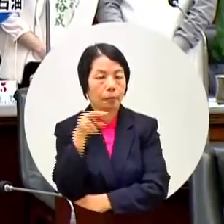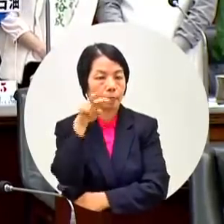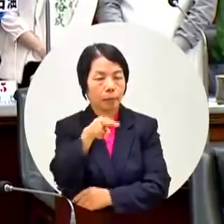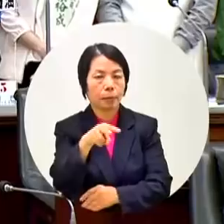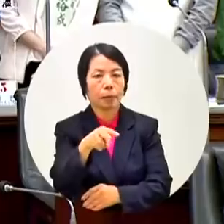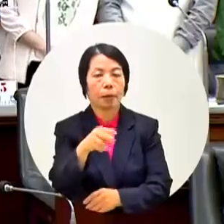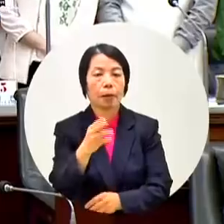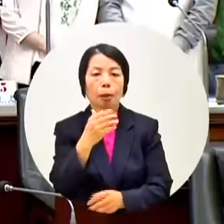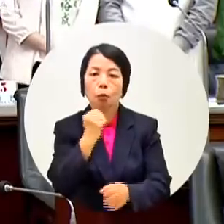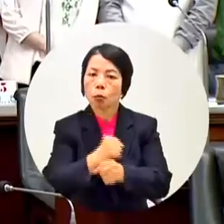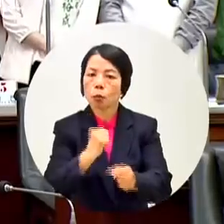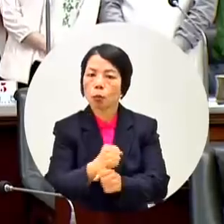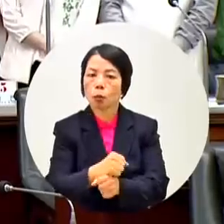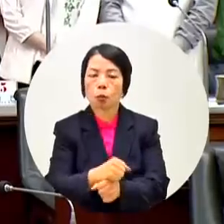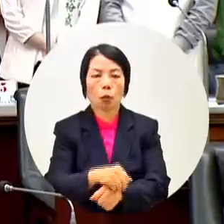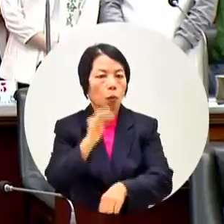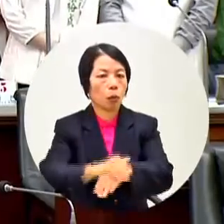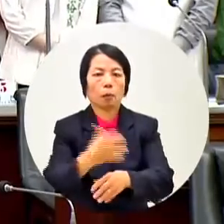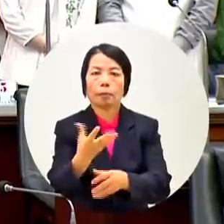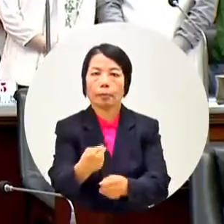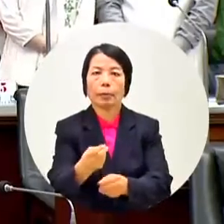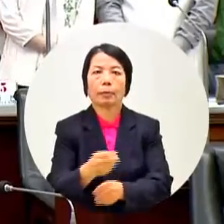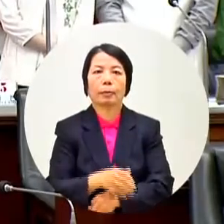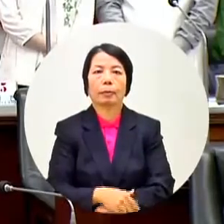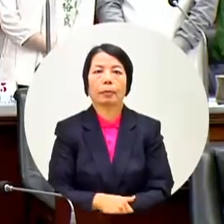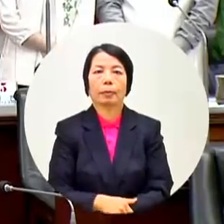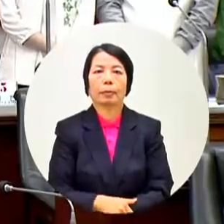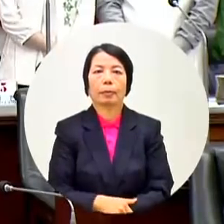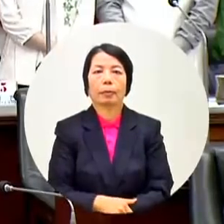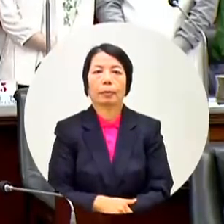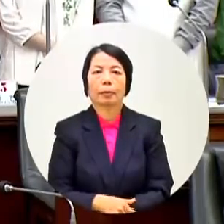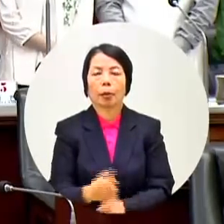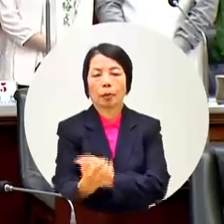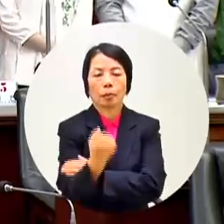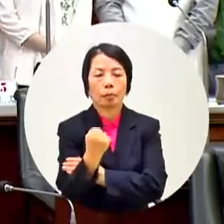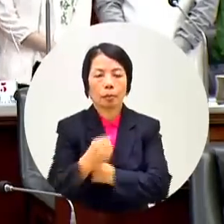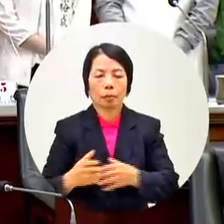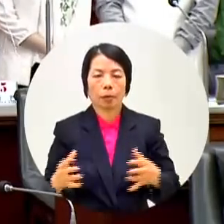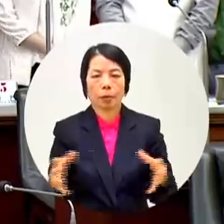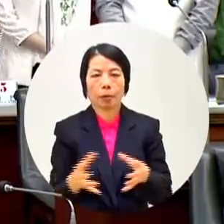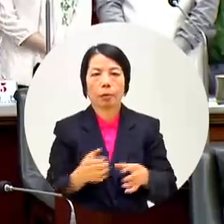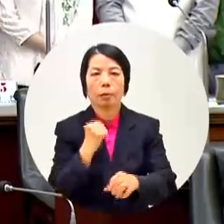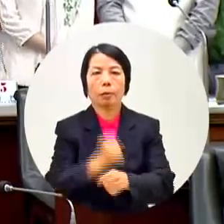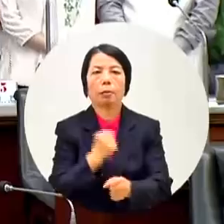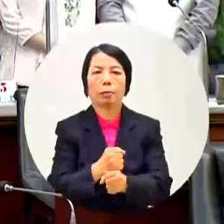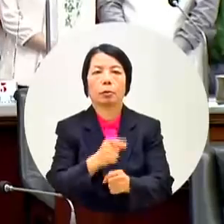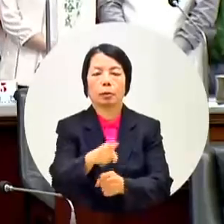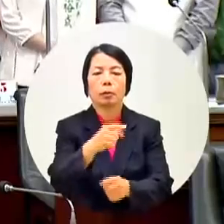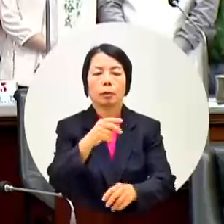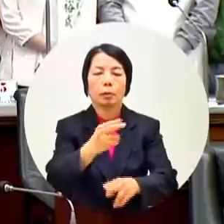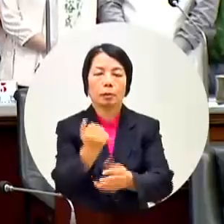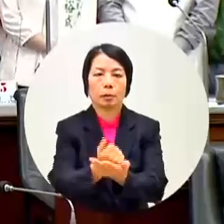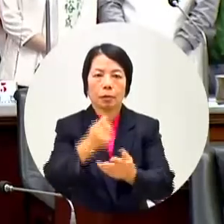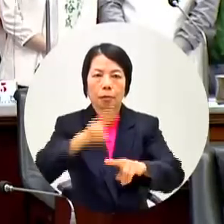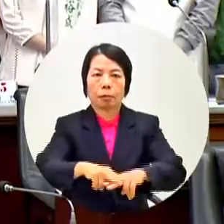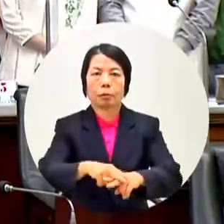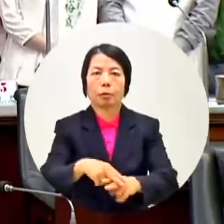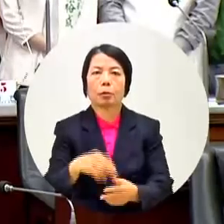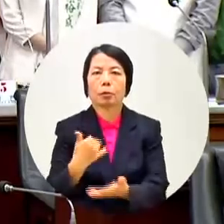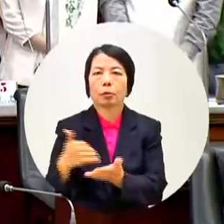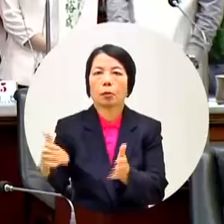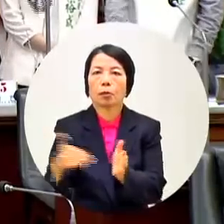标，咱最后来打拼。 啊来，你做袂到啦！啊，你请坐，你请坐，我算了 诶， 做袂到啦，定海神针